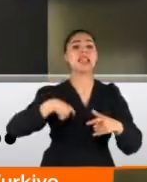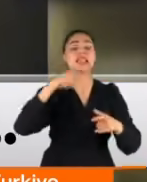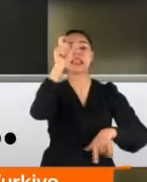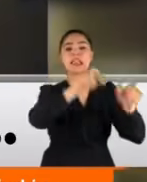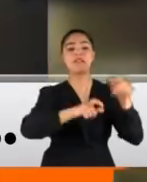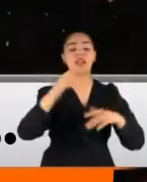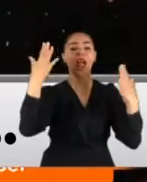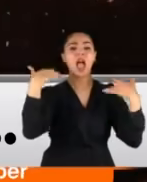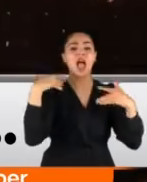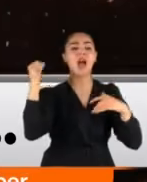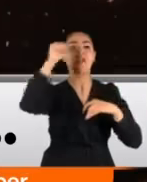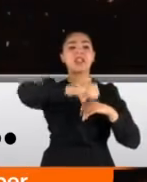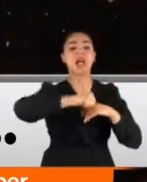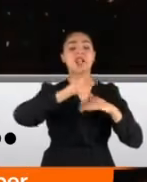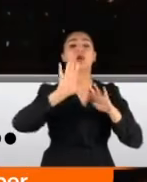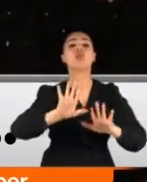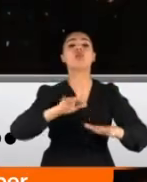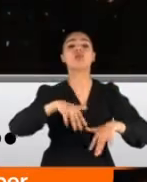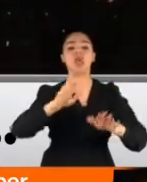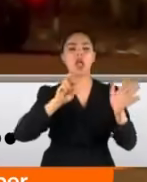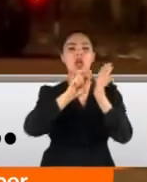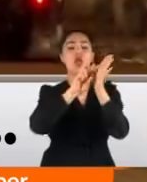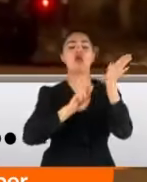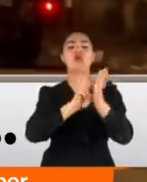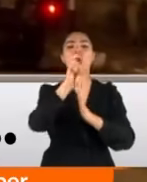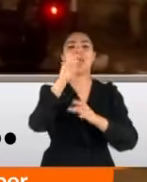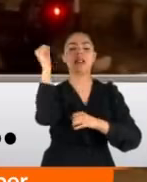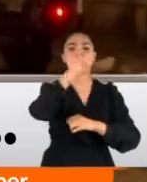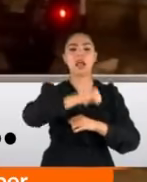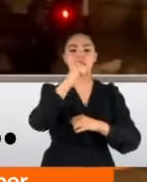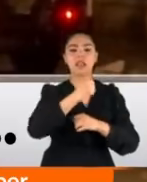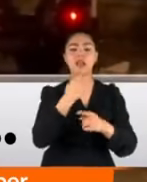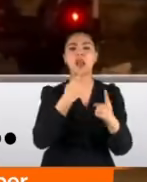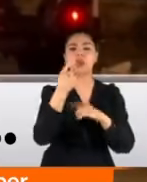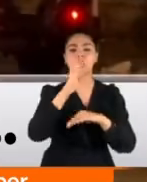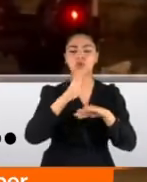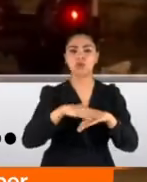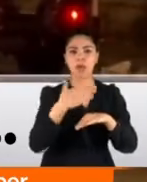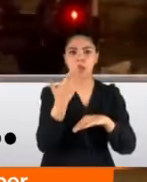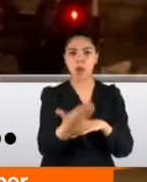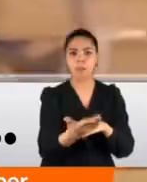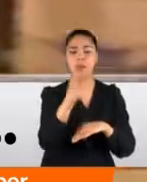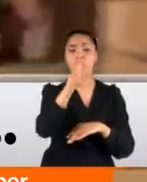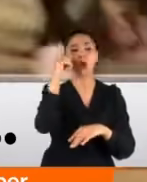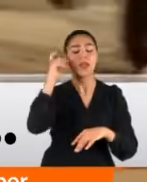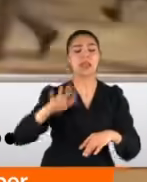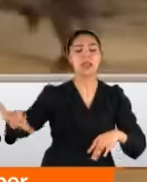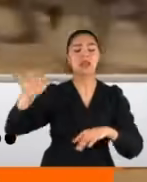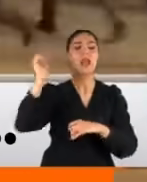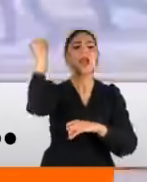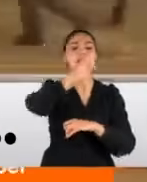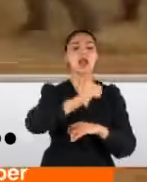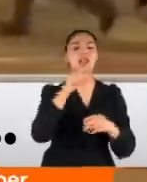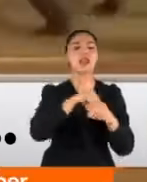hava saldırılarını kınamak yerine Hamas'ın roket saldırılarını gündeme getirdi İsrail'in kanlı saldırıları için meşhur